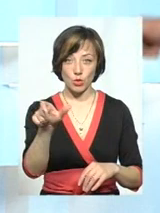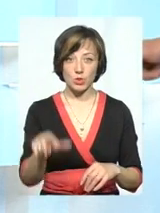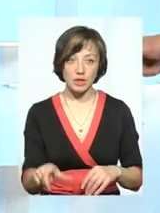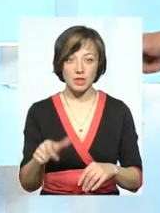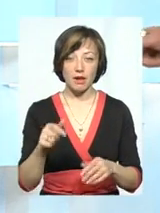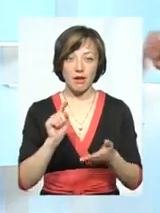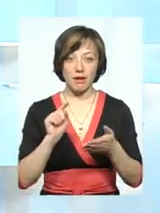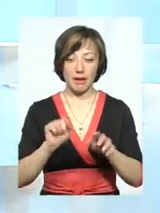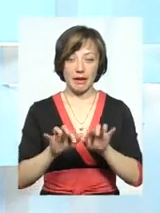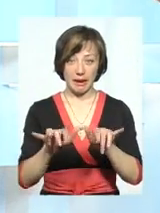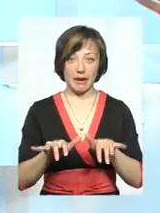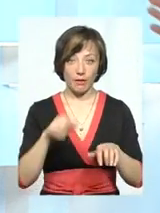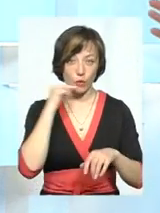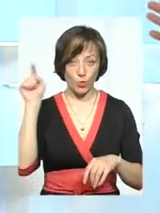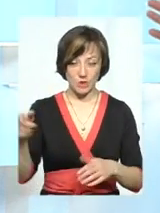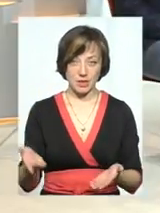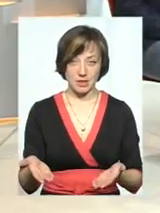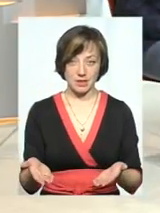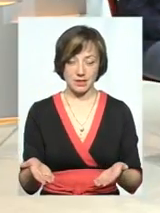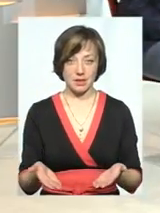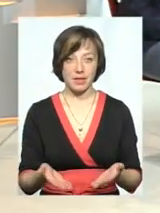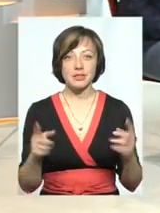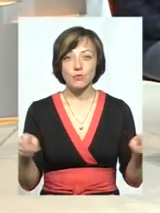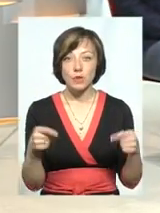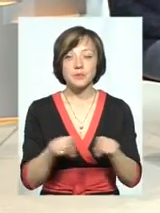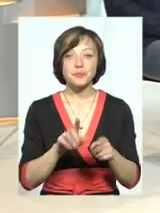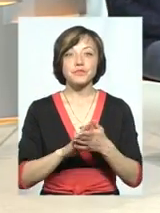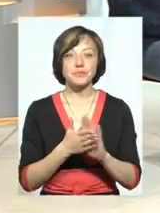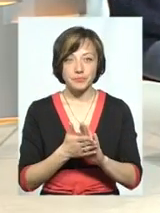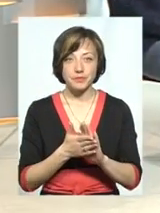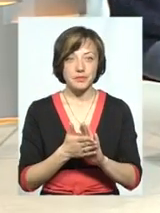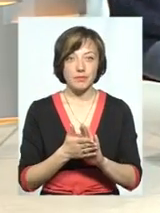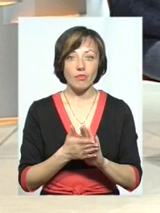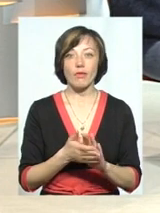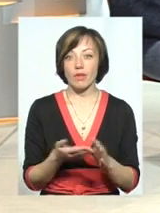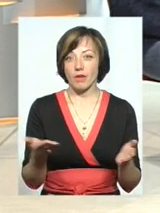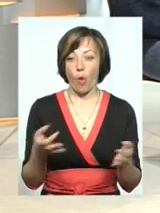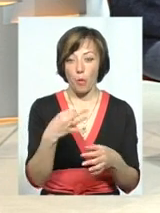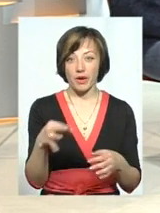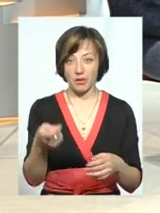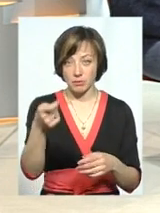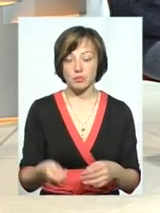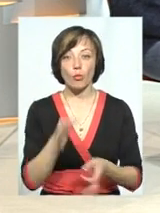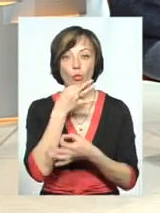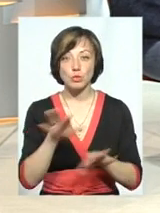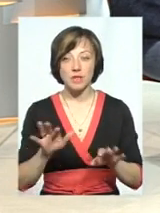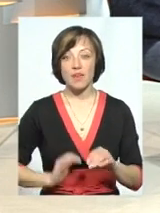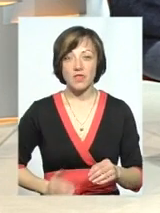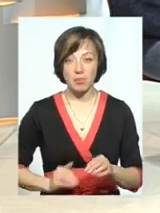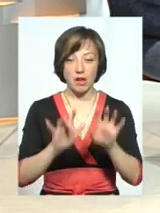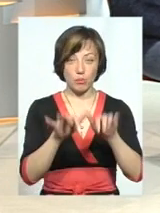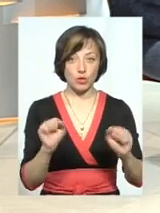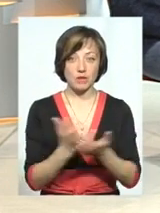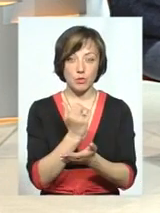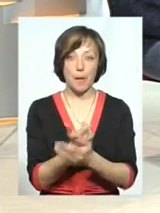клікає в Росії. Росіяни створили такі умови, що в нас копійки це коштує, і будь-яка IT-компанія могла б